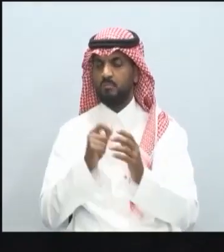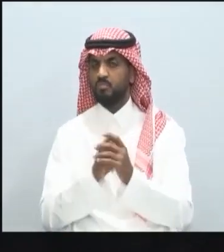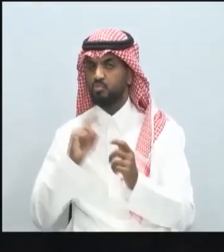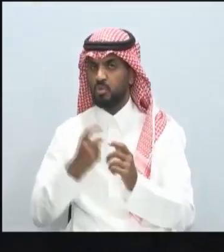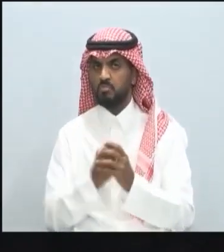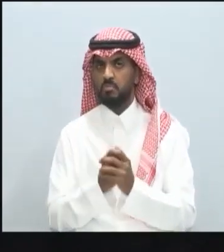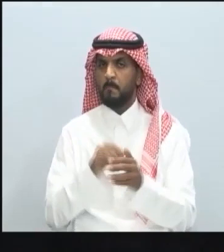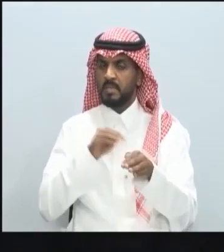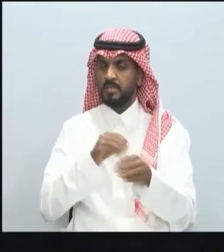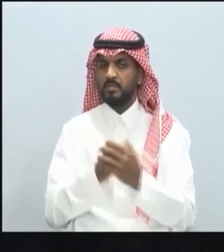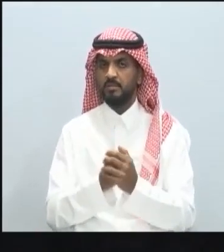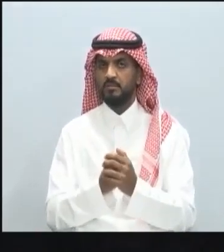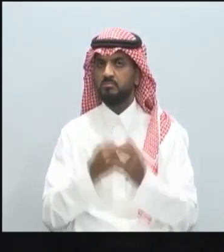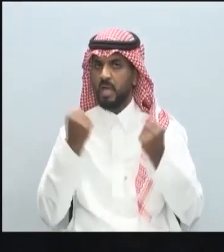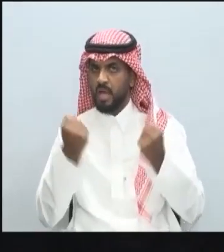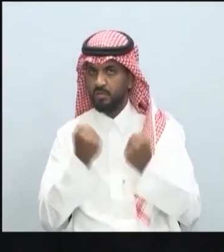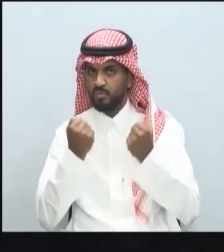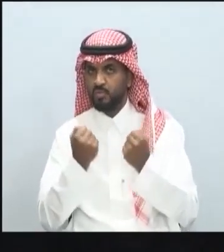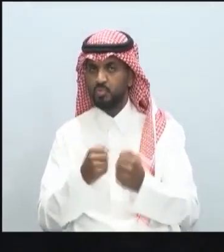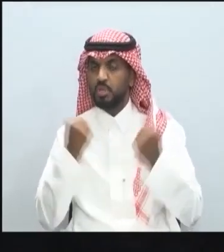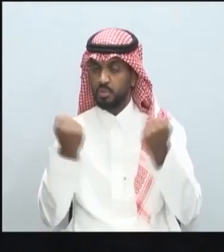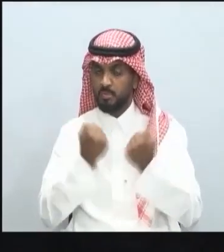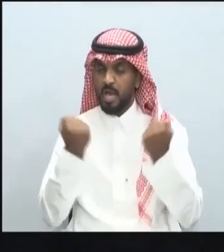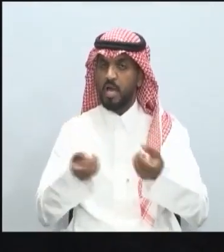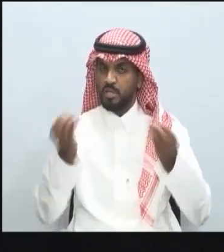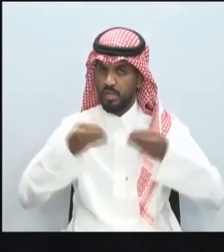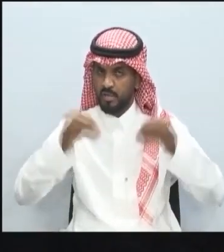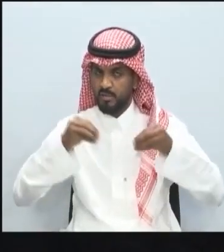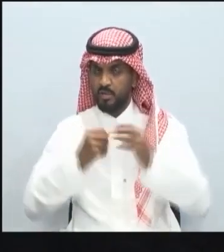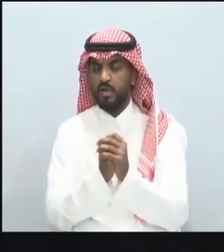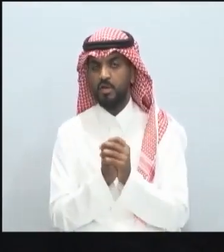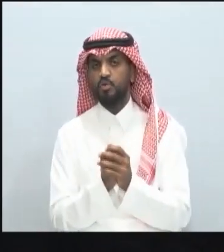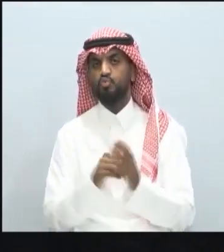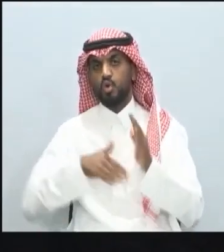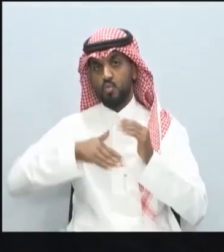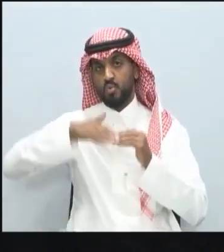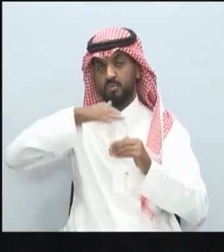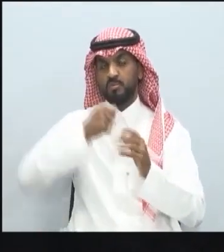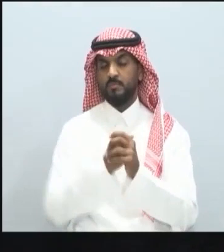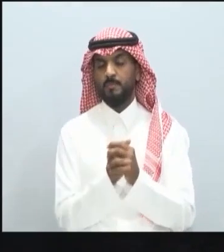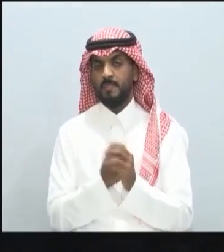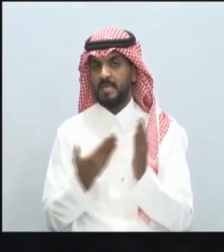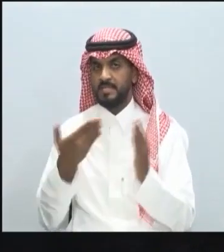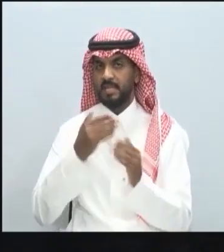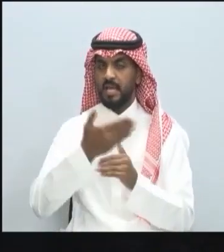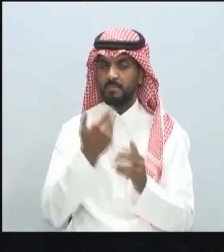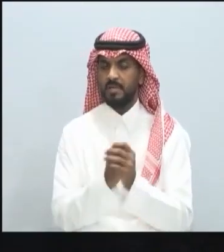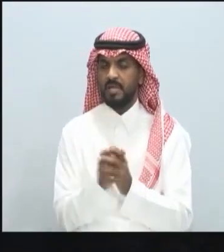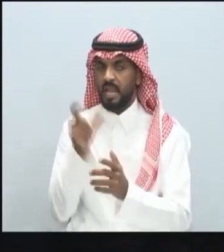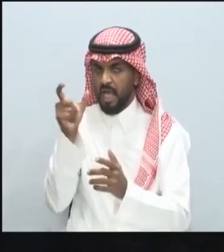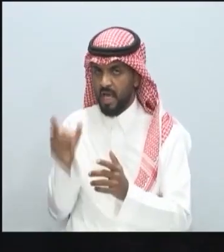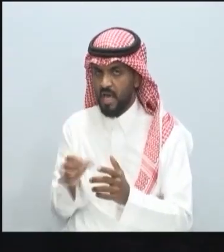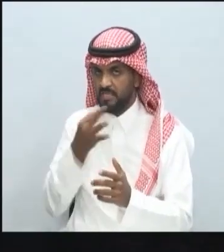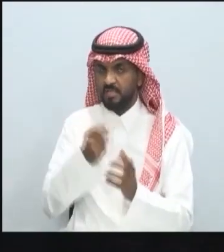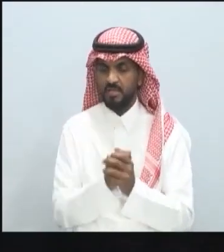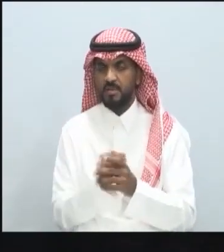والقارئ البطيء اعتاد على التدريب وثابر قد يطور نفسه وقد يستطيع ان يصل قبل ان يصل القارئ السريع كما